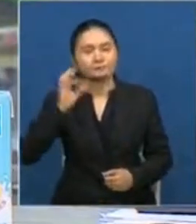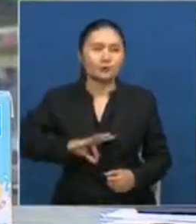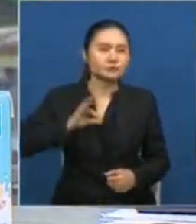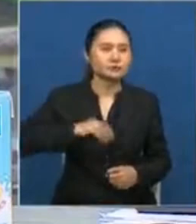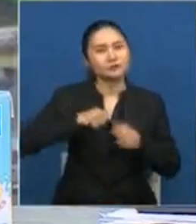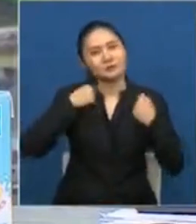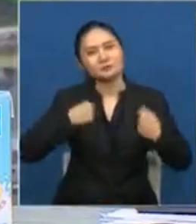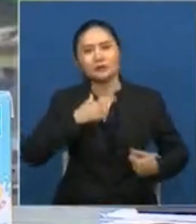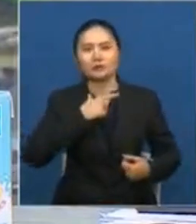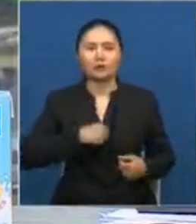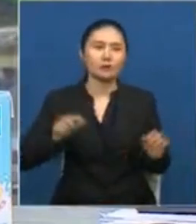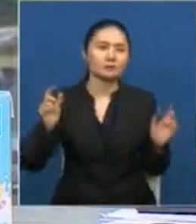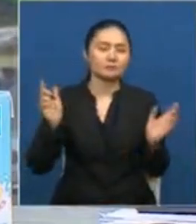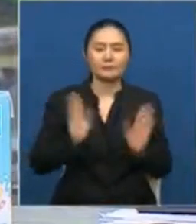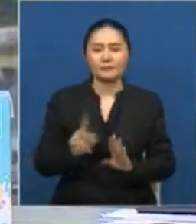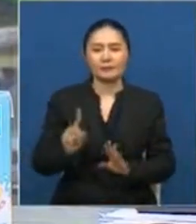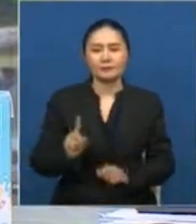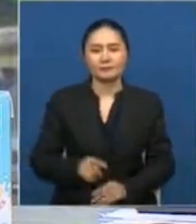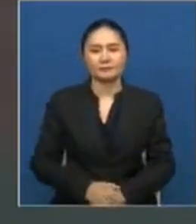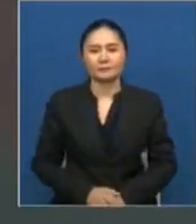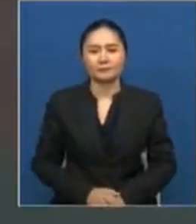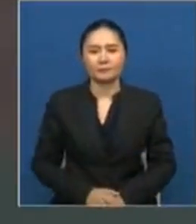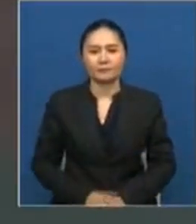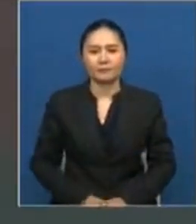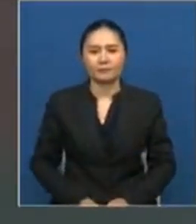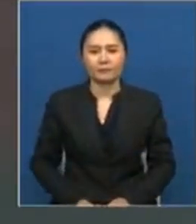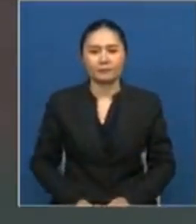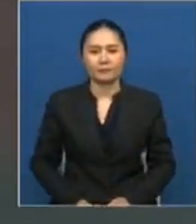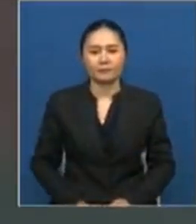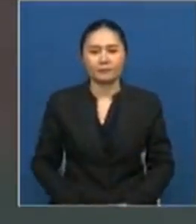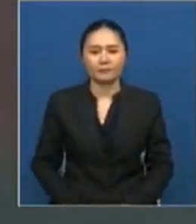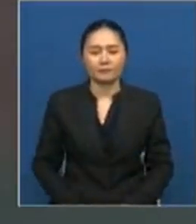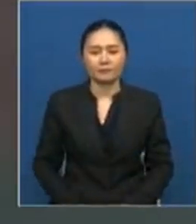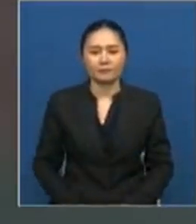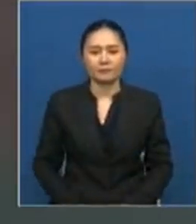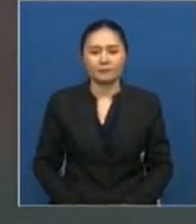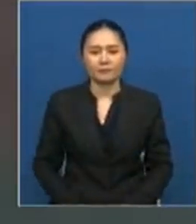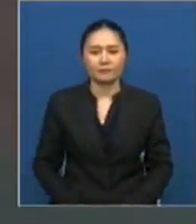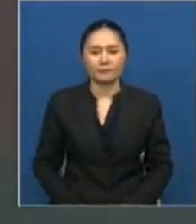อดเสื้ออยู่บ้านแล้วใส่ทองมันเป็นยังไง วันพันเหตุการณ์ของแท้ค่ะ